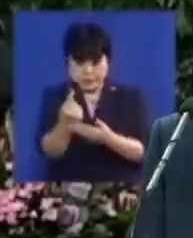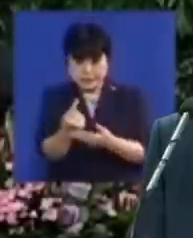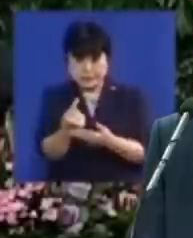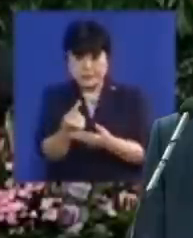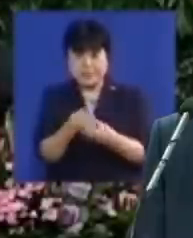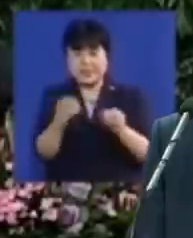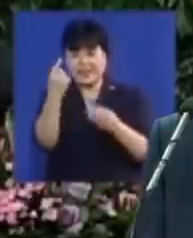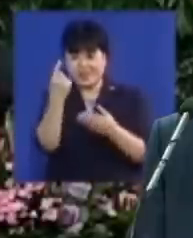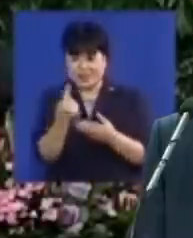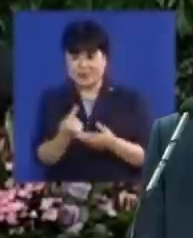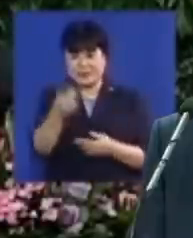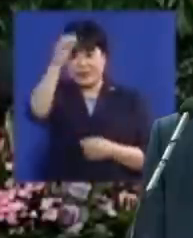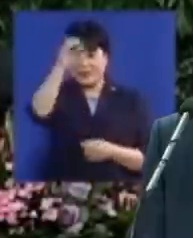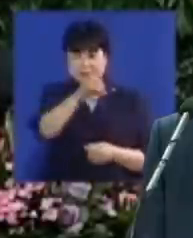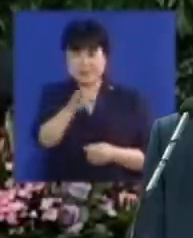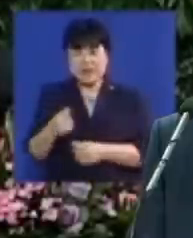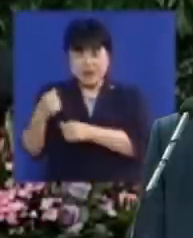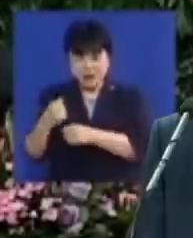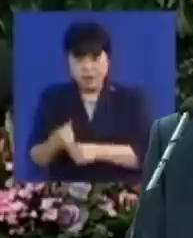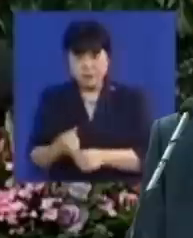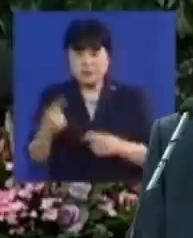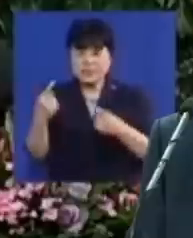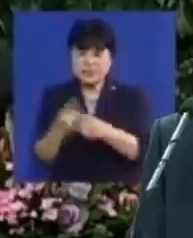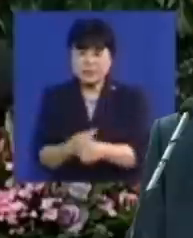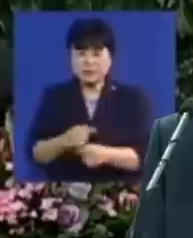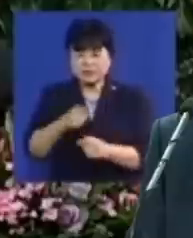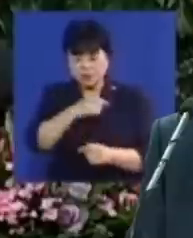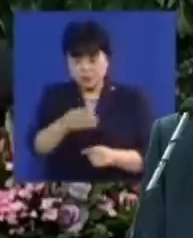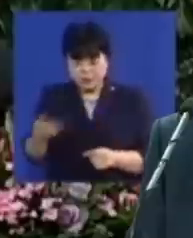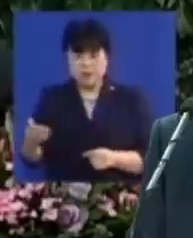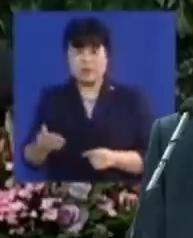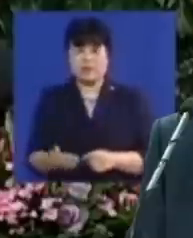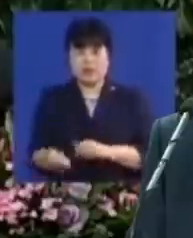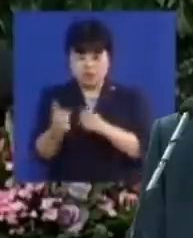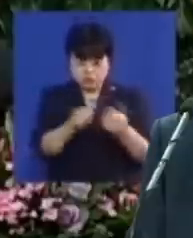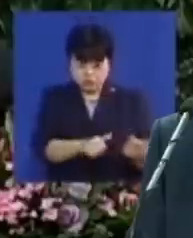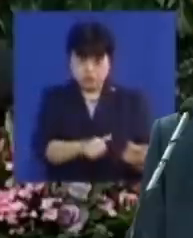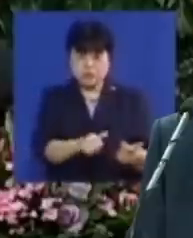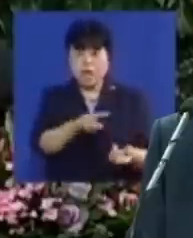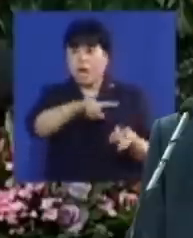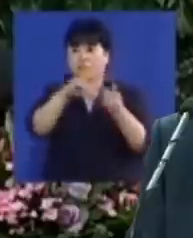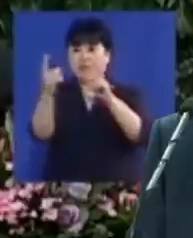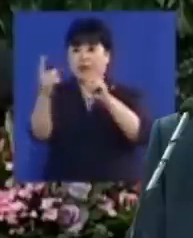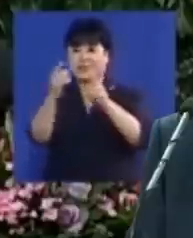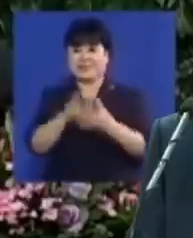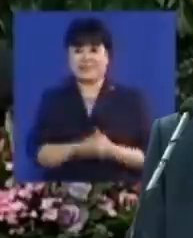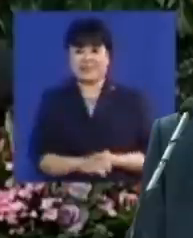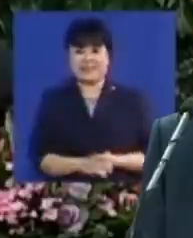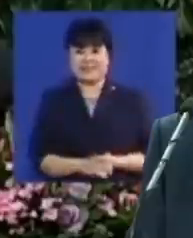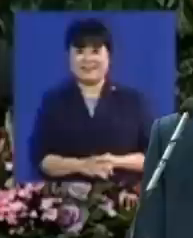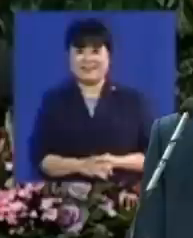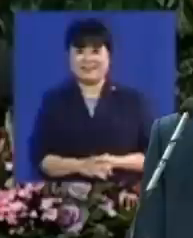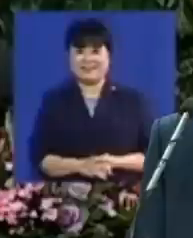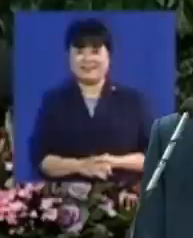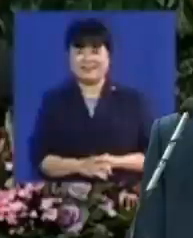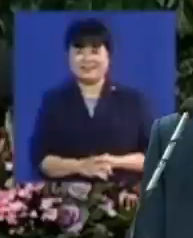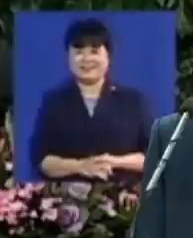이 땅에 오셔서 십자가를 짊어지고 우리 대신 몸짓고 피 흘려 죽었다가 부활하신 것입니다.